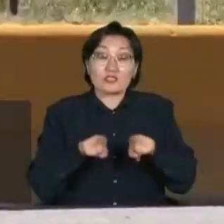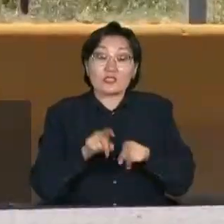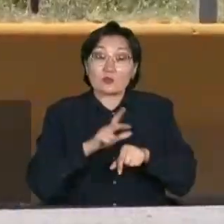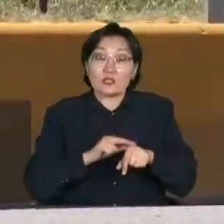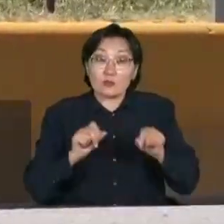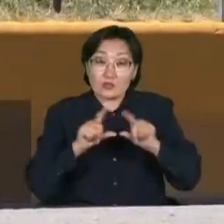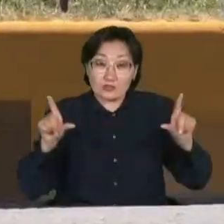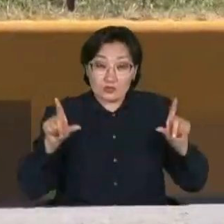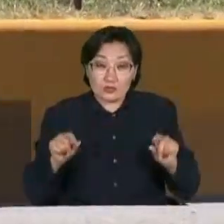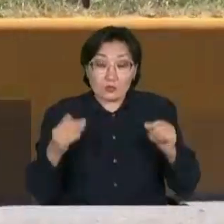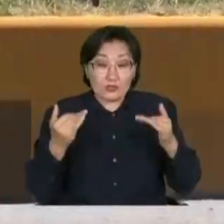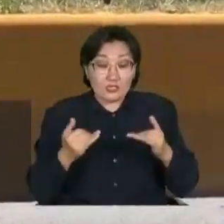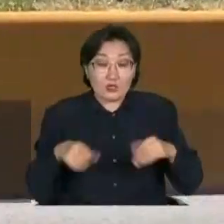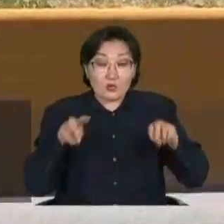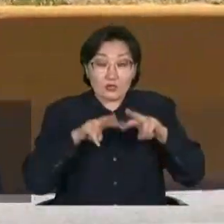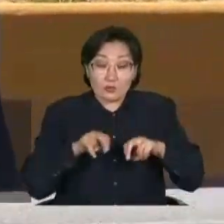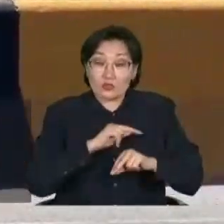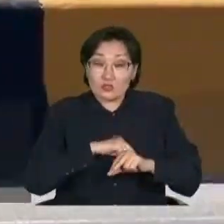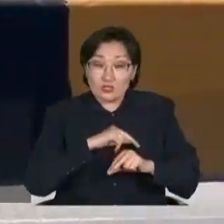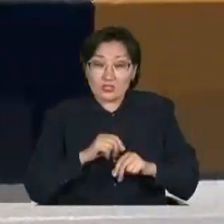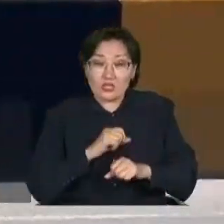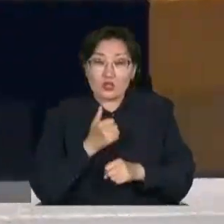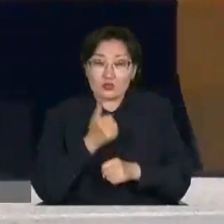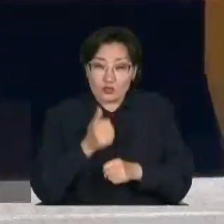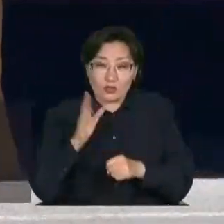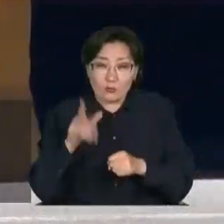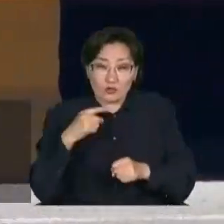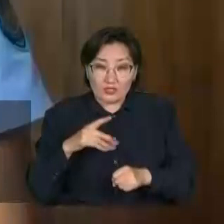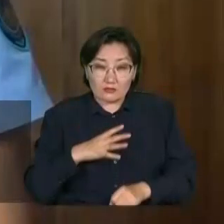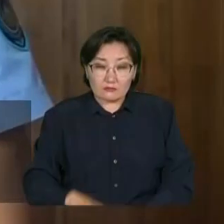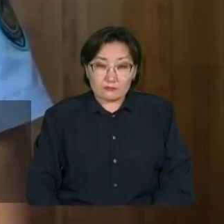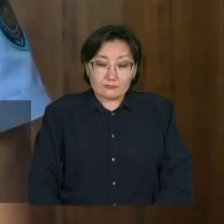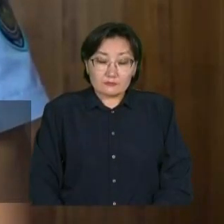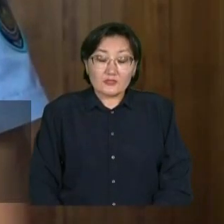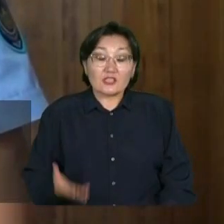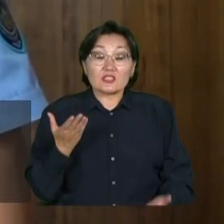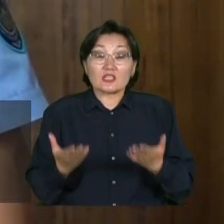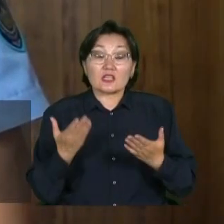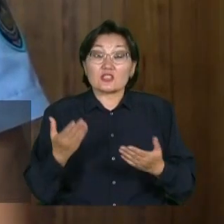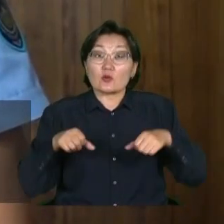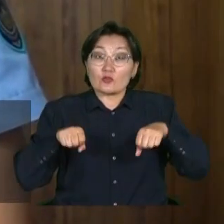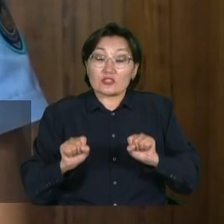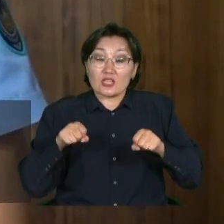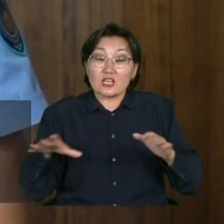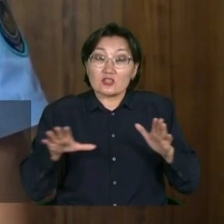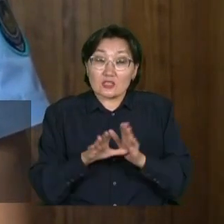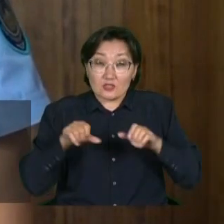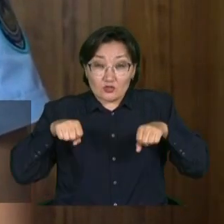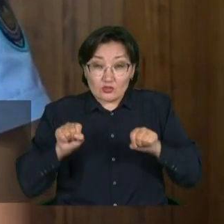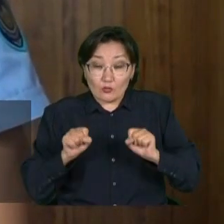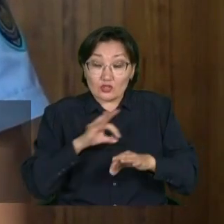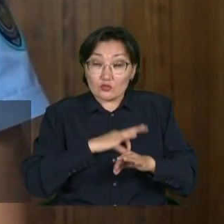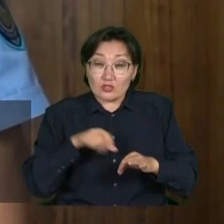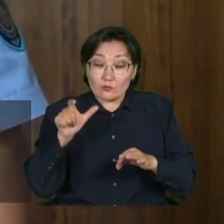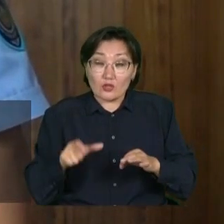полиция департаменті енді рейдтік жұмыстың қатаңдайтынын айтады. Егер де мопед және электросамаға жүргізушілері